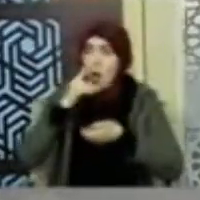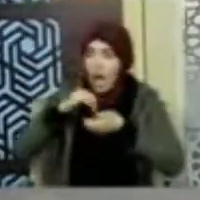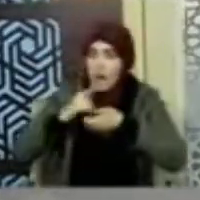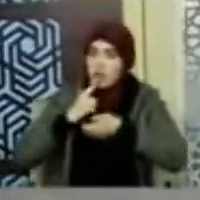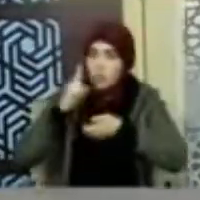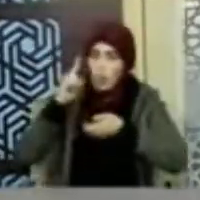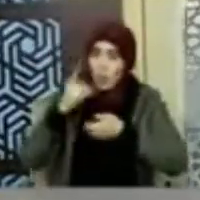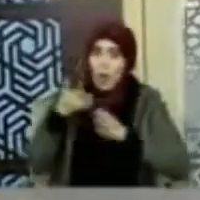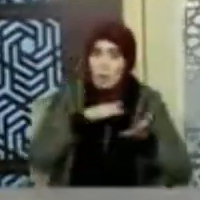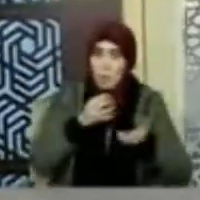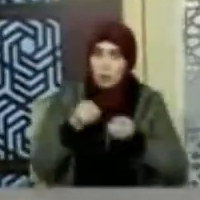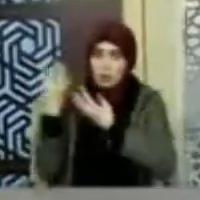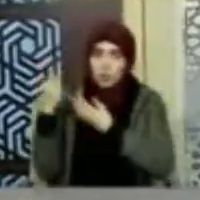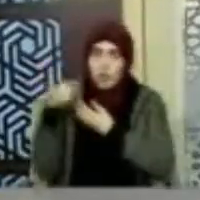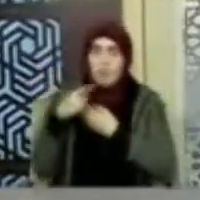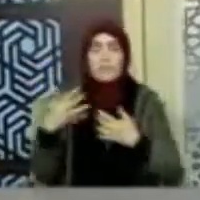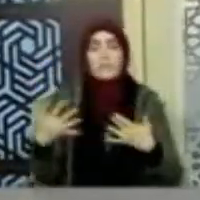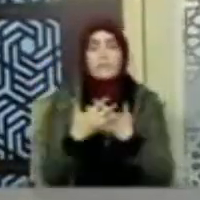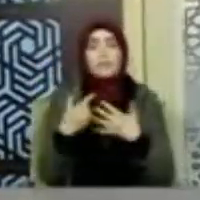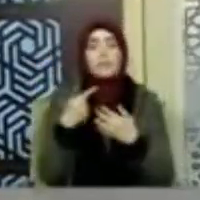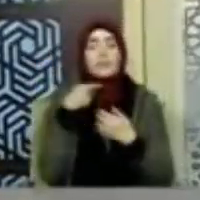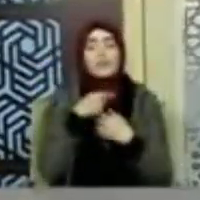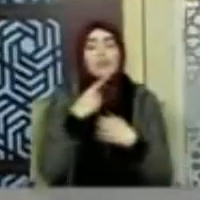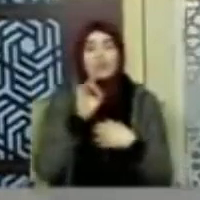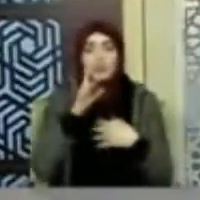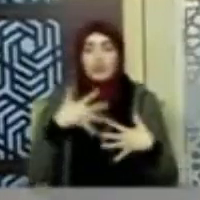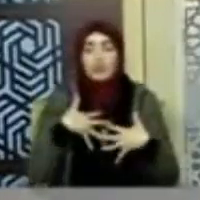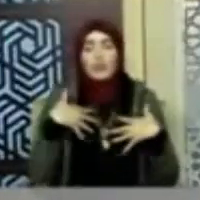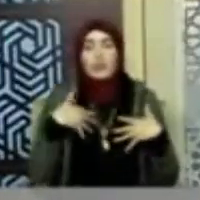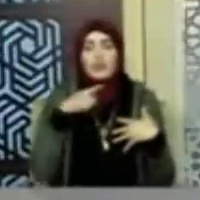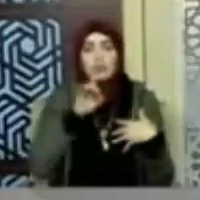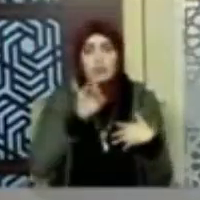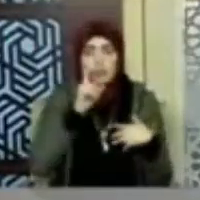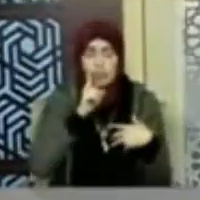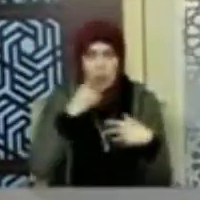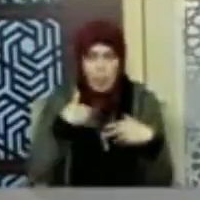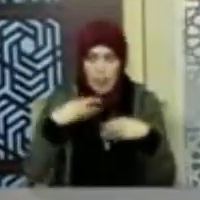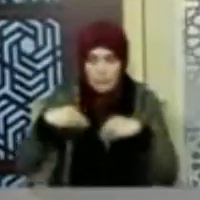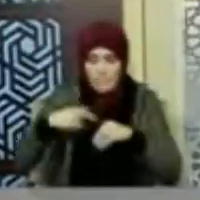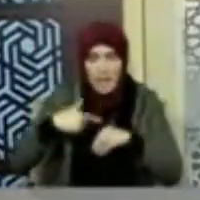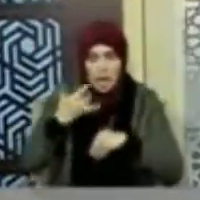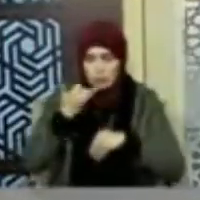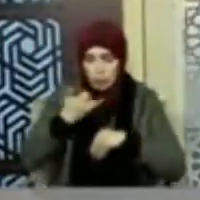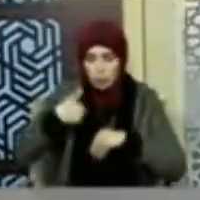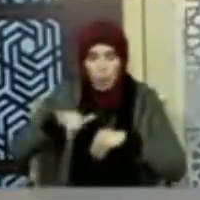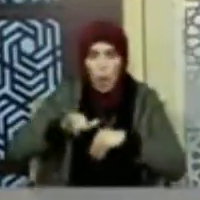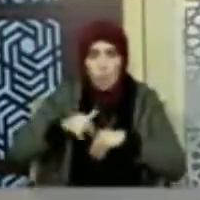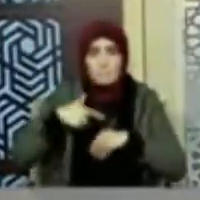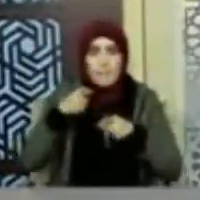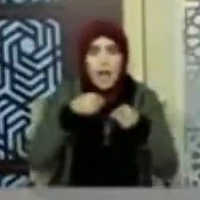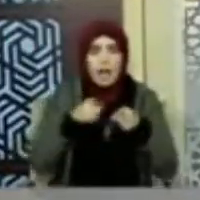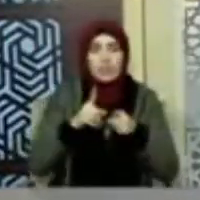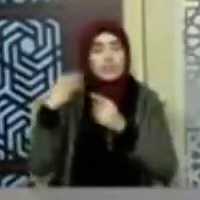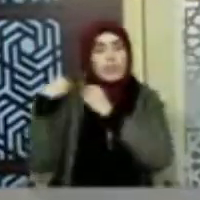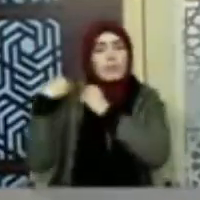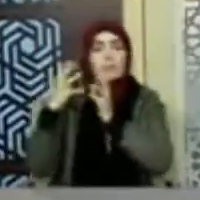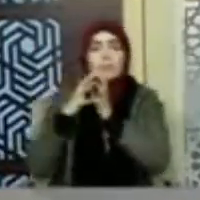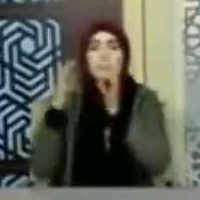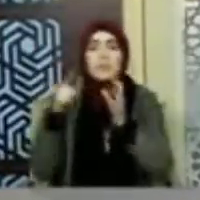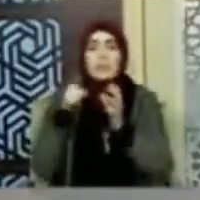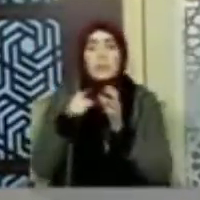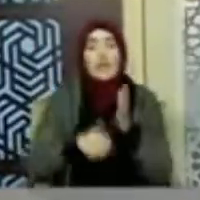الله. فاستبشروا ببيعكم الذي بايعتم به، وذلك هو الفوز